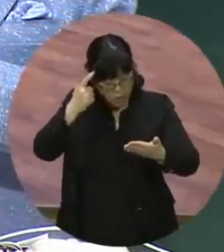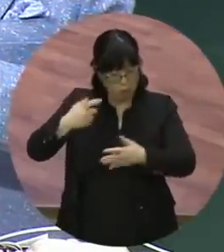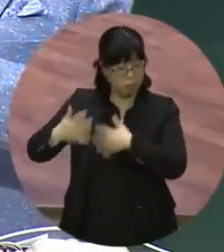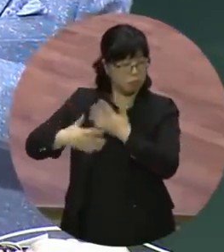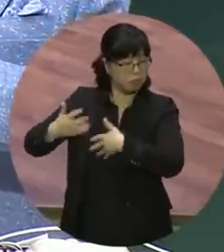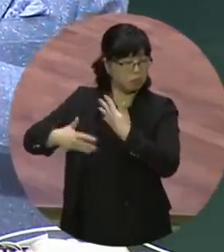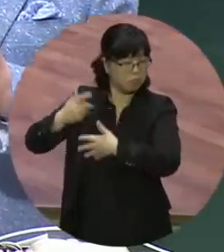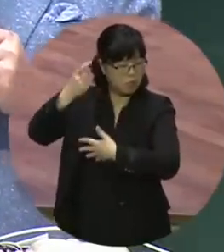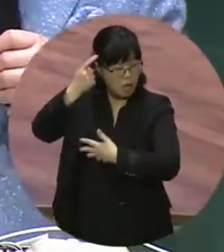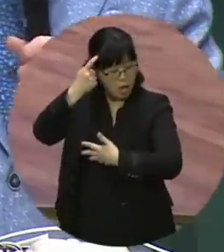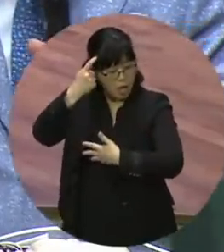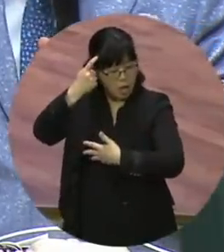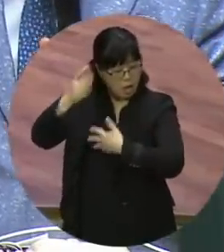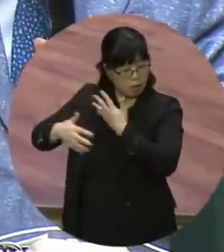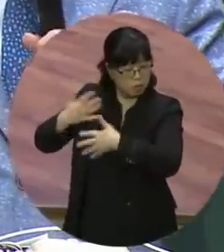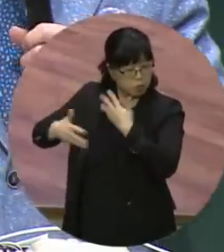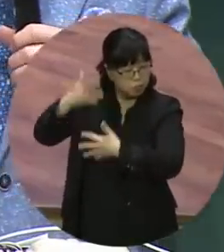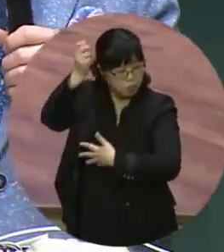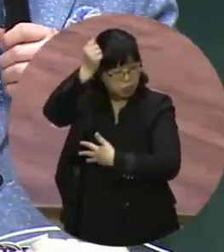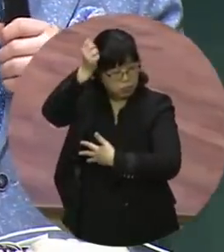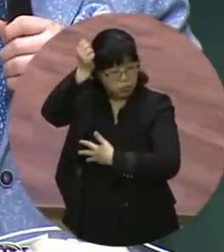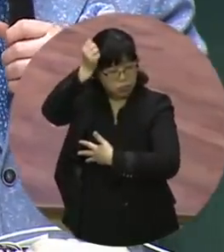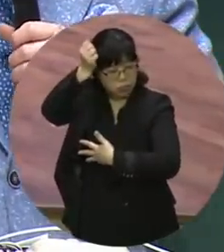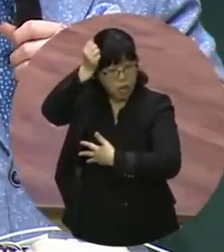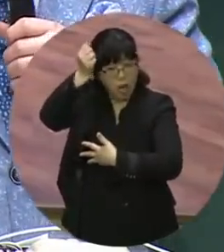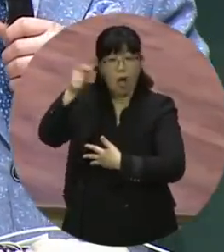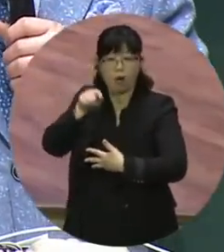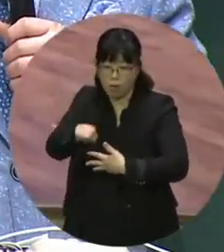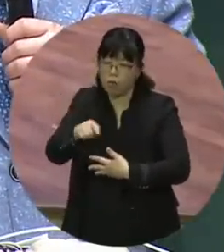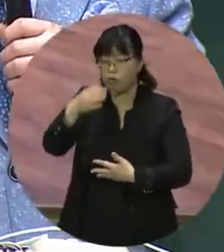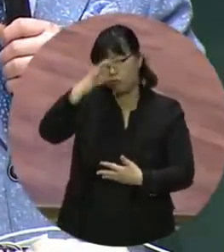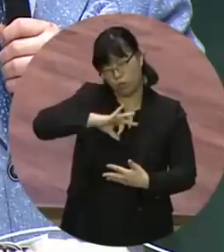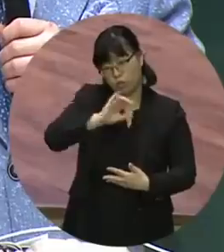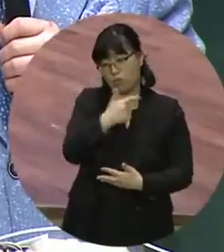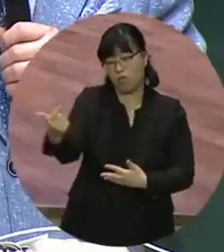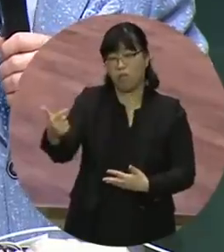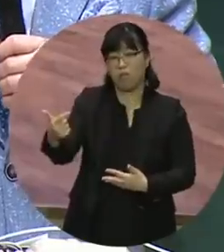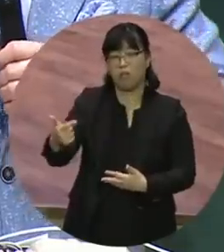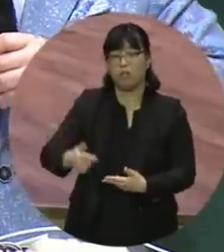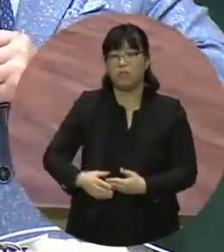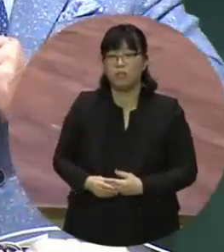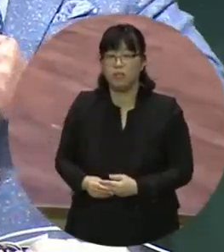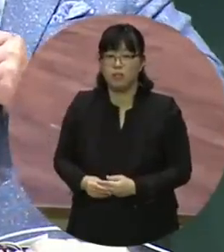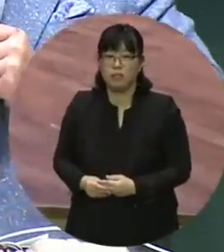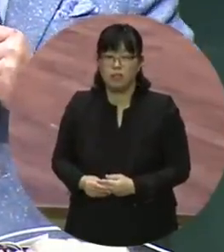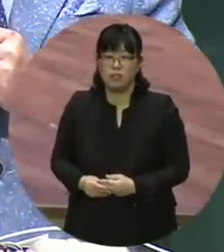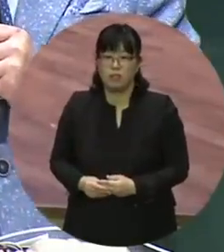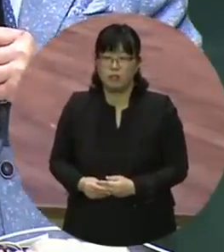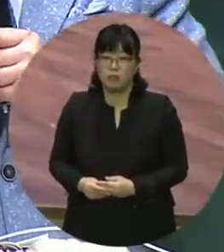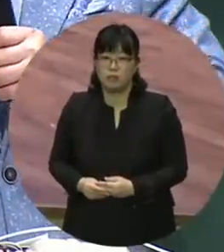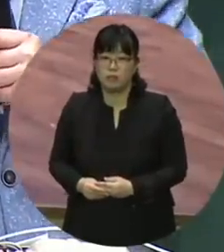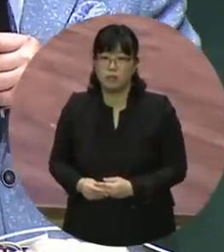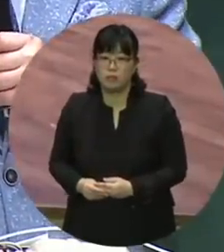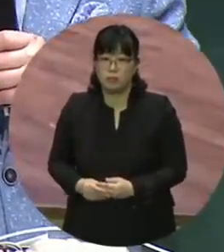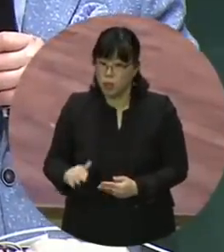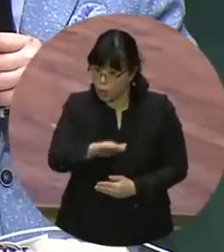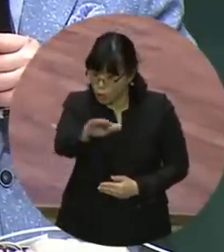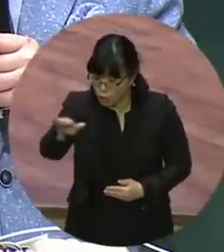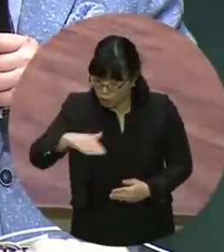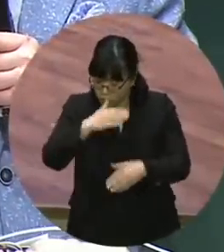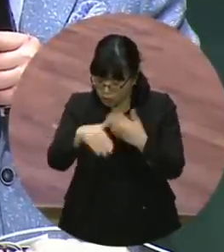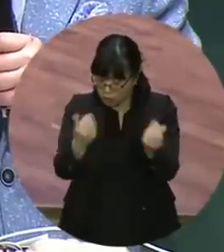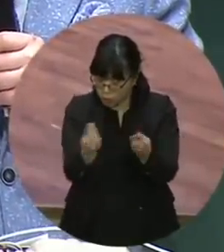것은요, 굉장한 영적으로 탁월한 효과가 있어요. 여러분, 성경구절을 외우는 게 얼마나